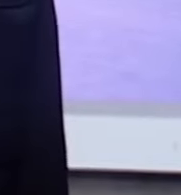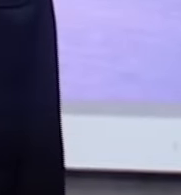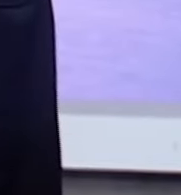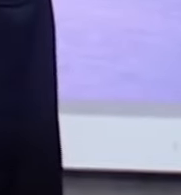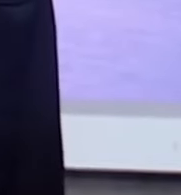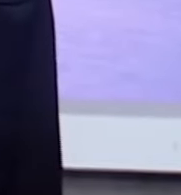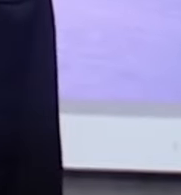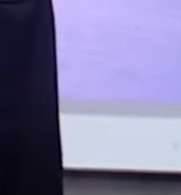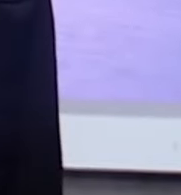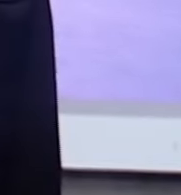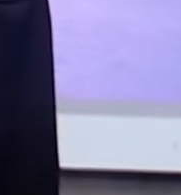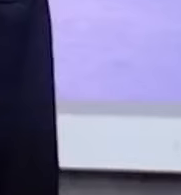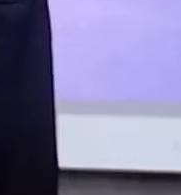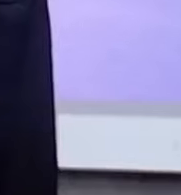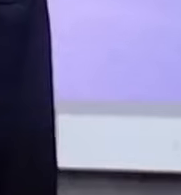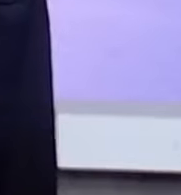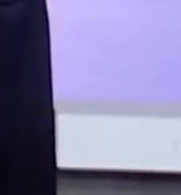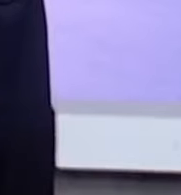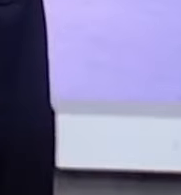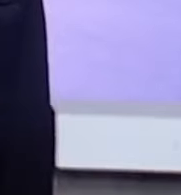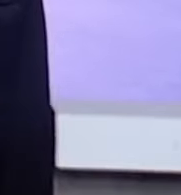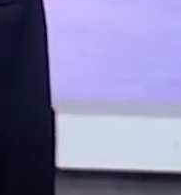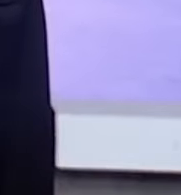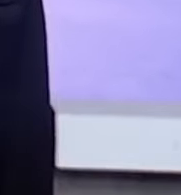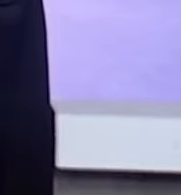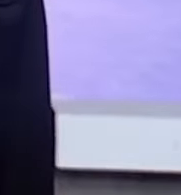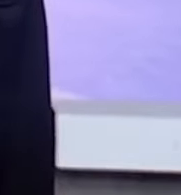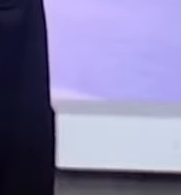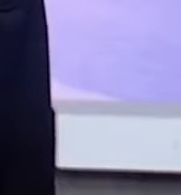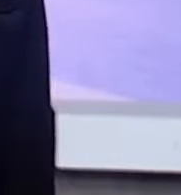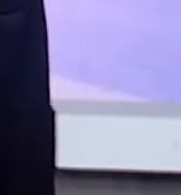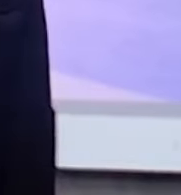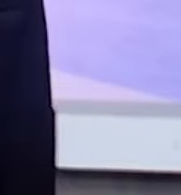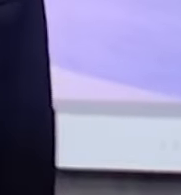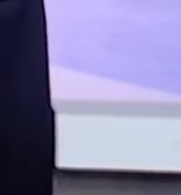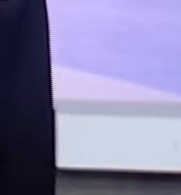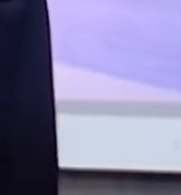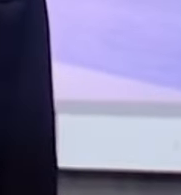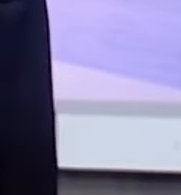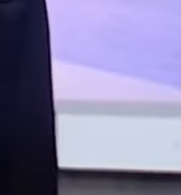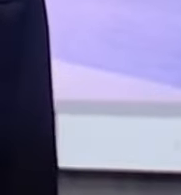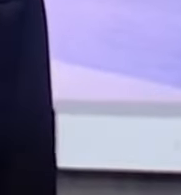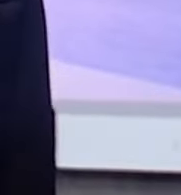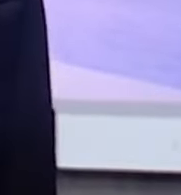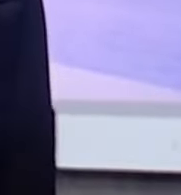saksi. Mag-subscribe sa GMA Integrated News sa YouTube at para sa mga kapuso abroad,